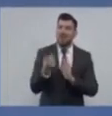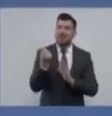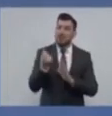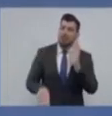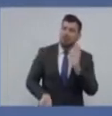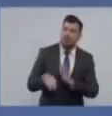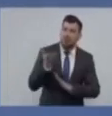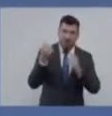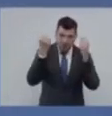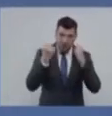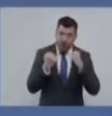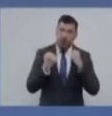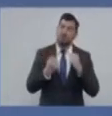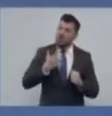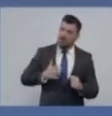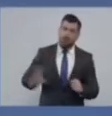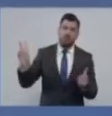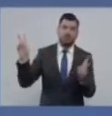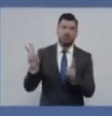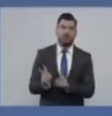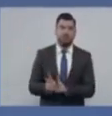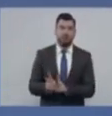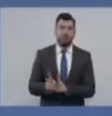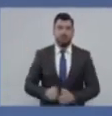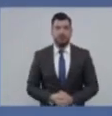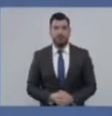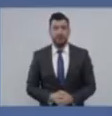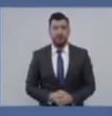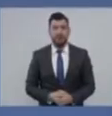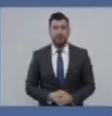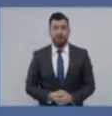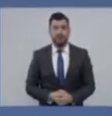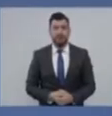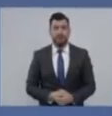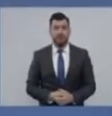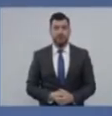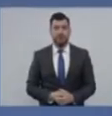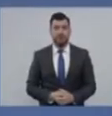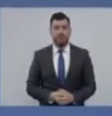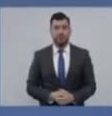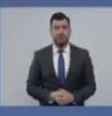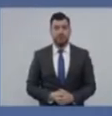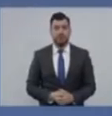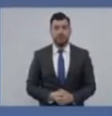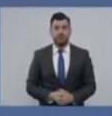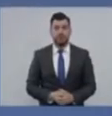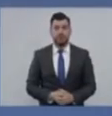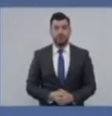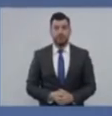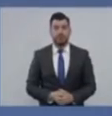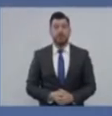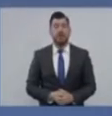στο πορτοφόλι του πολίτη αξιοποιούμε την υφιστάμενη παροδική ευρωπαϊκή